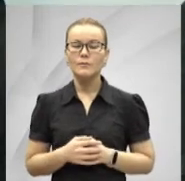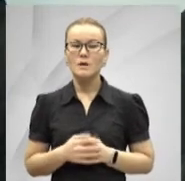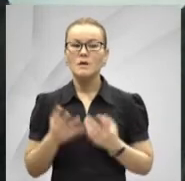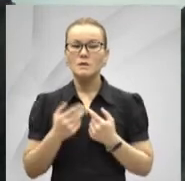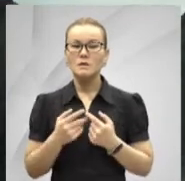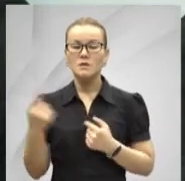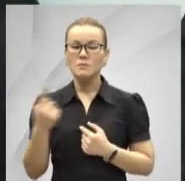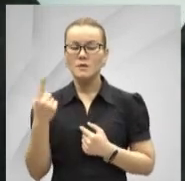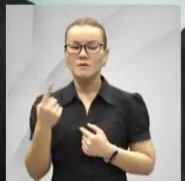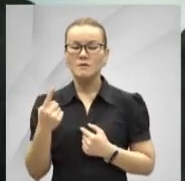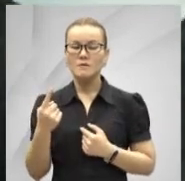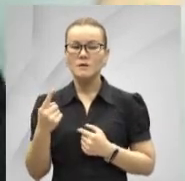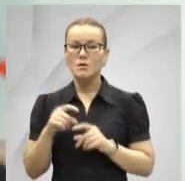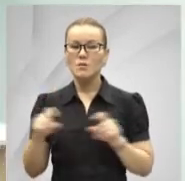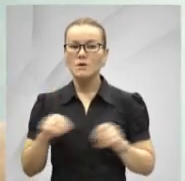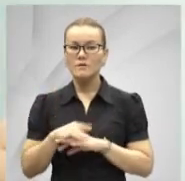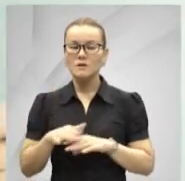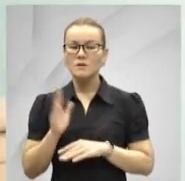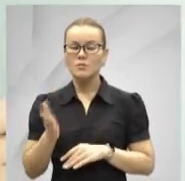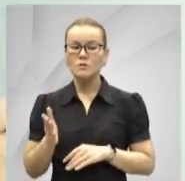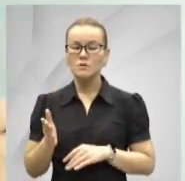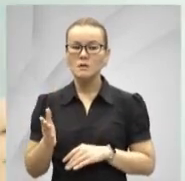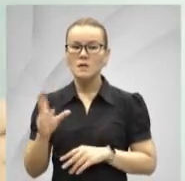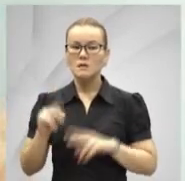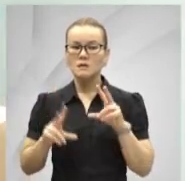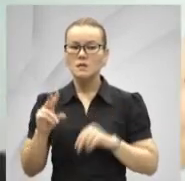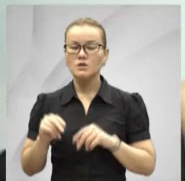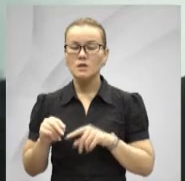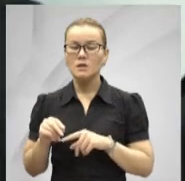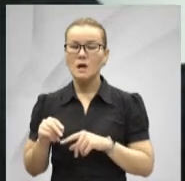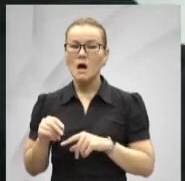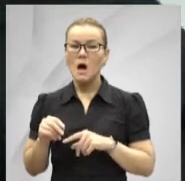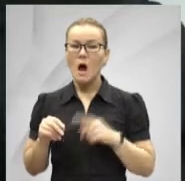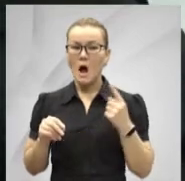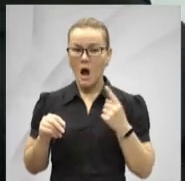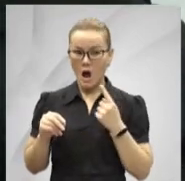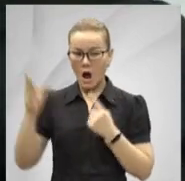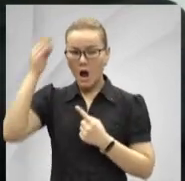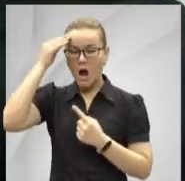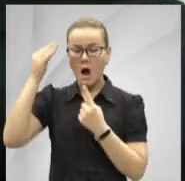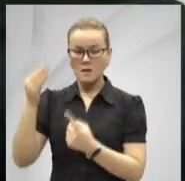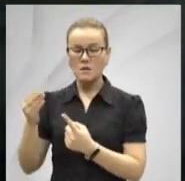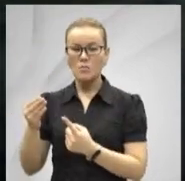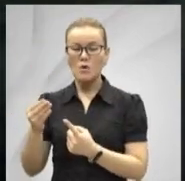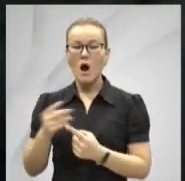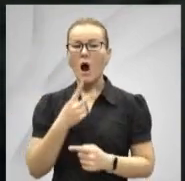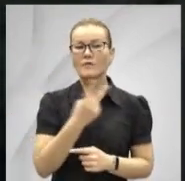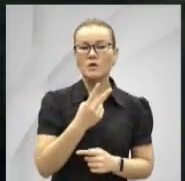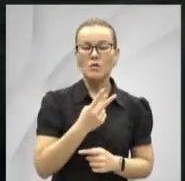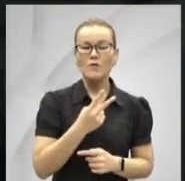Решением первого уравнения будет значение t равное 1. Решением второго